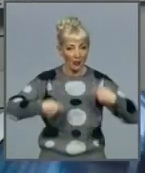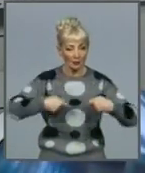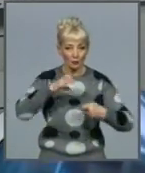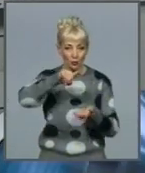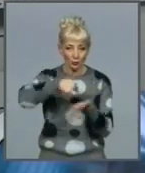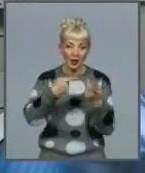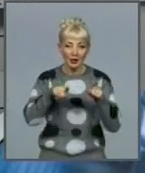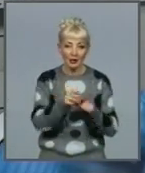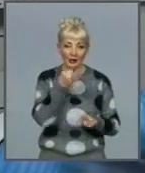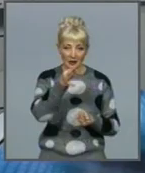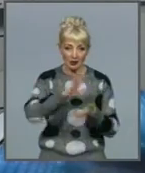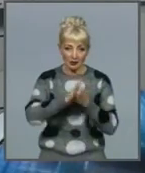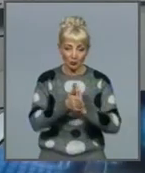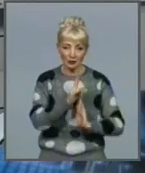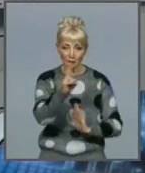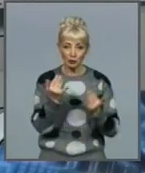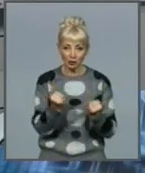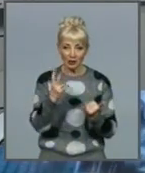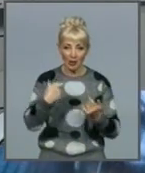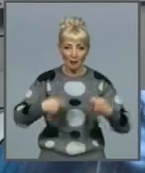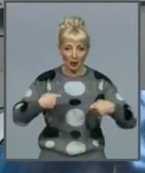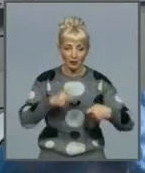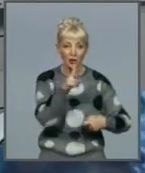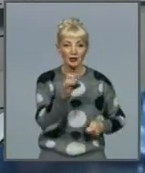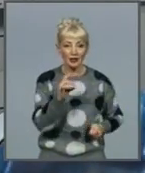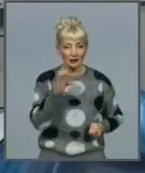що склалася на Барабашова, Геннадій Кернес. Міський